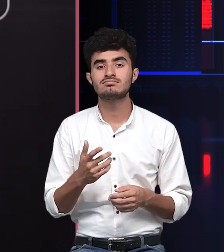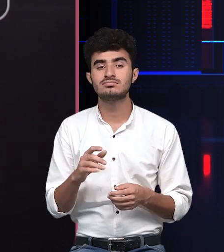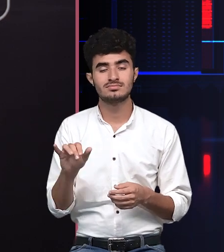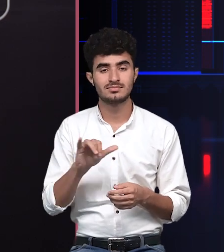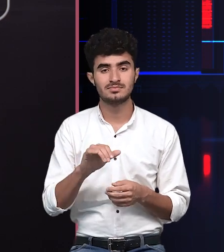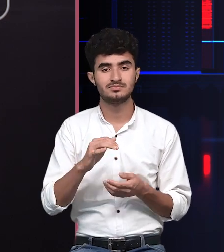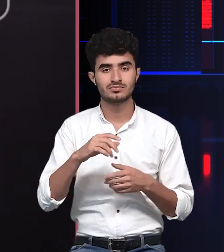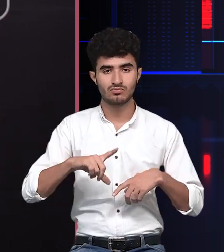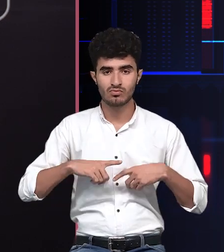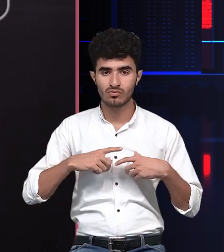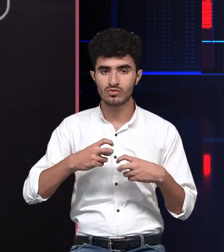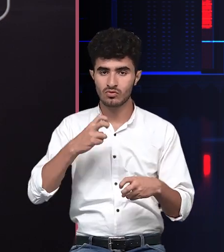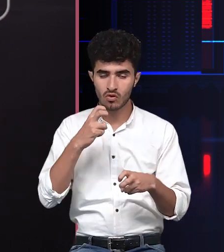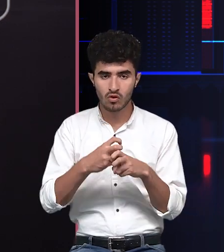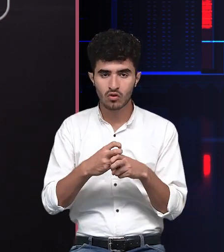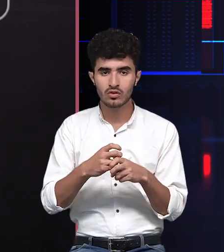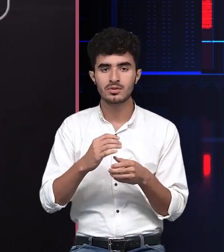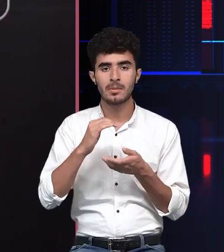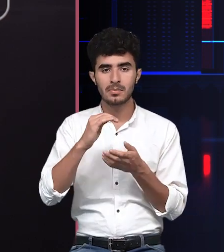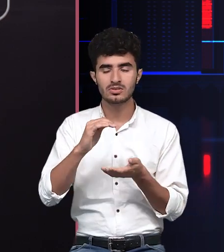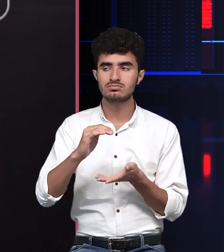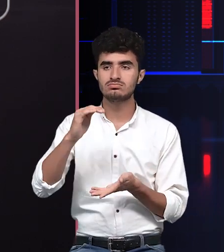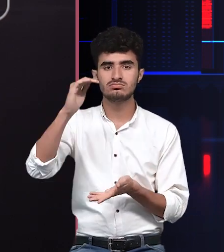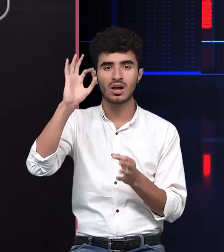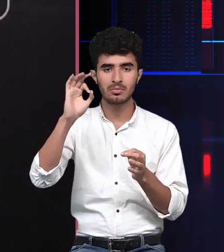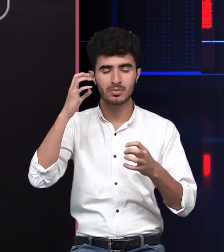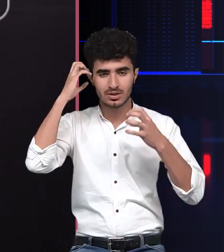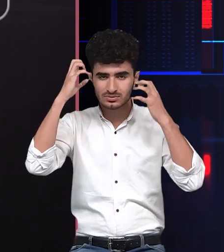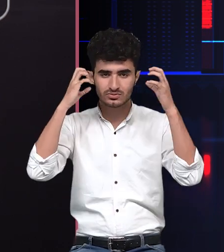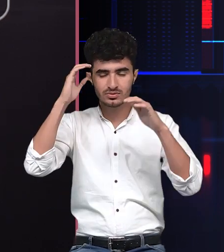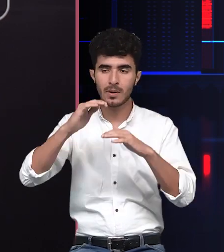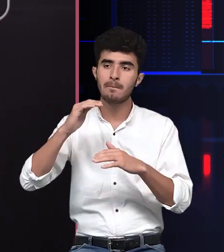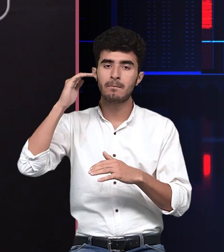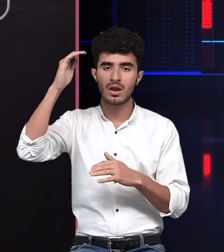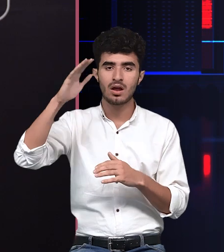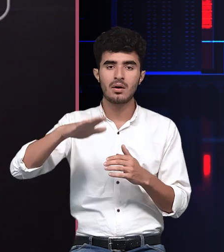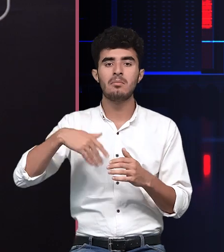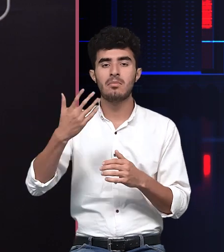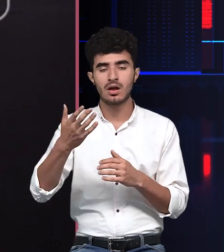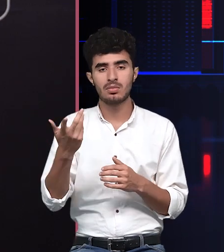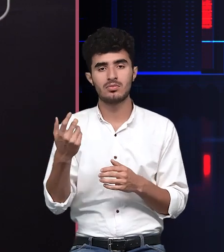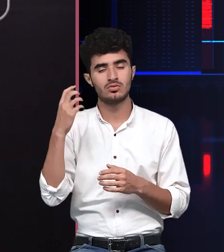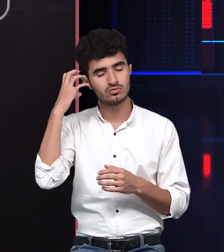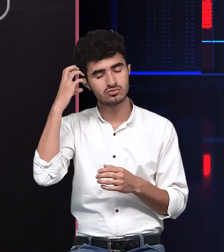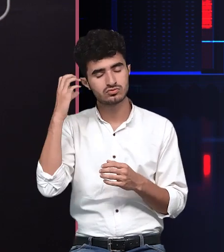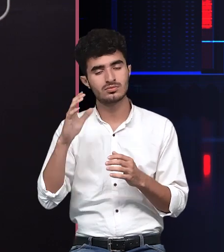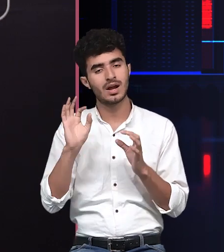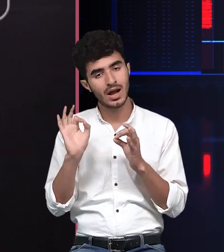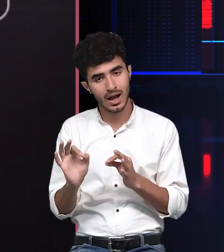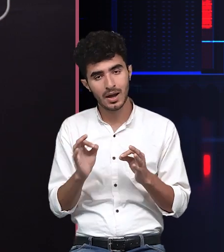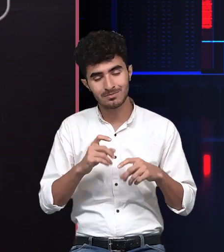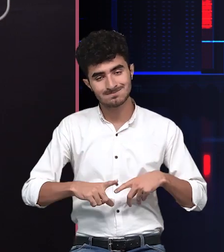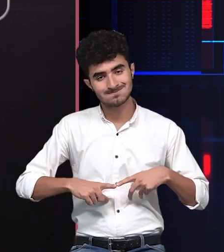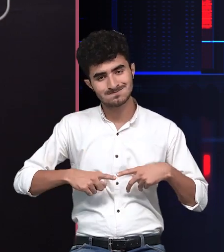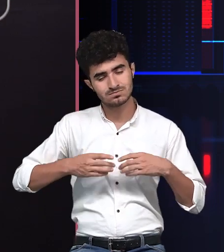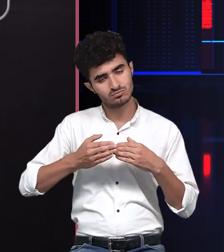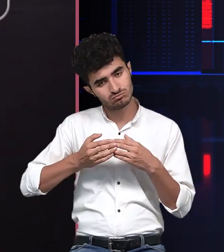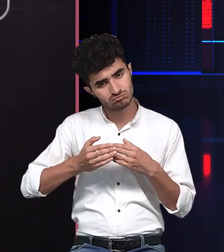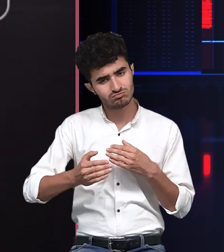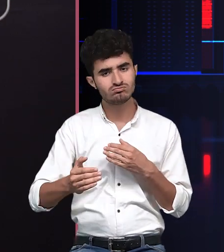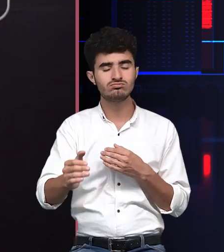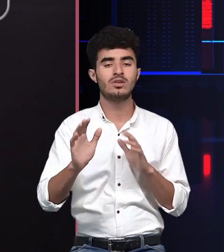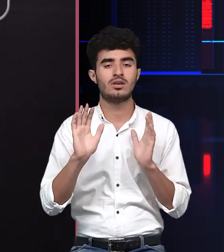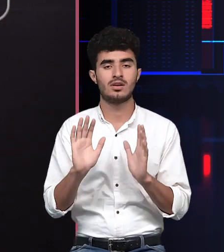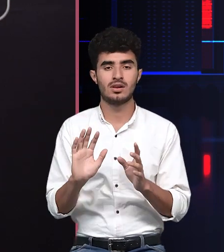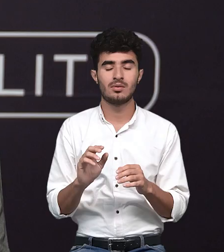ہو جاتا ہے سوسائٹی میں اور مزید کرائسس کا شکار ہو جاتا ہے۔ ایک تو یہ مسئلہ ہے، دوسرا یہ کہ ہر طرح کے سائیکیٹرک ایشو ہمیں دیکھنے میں ملتے